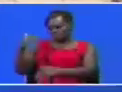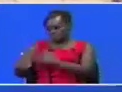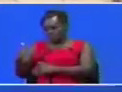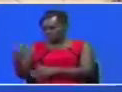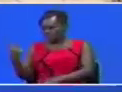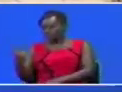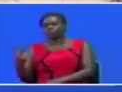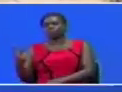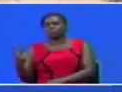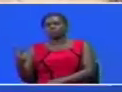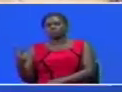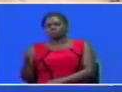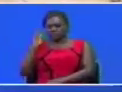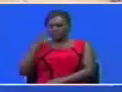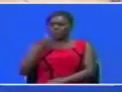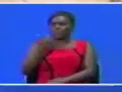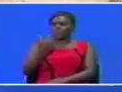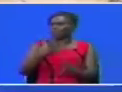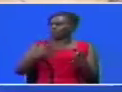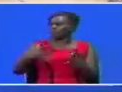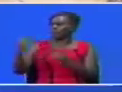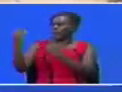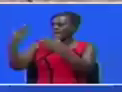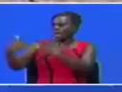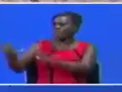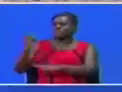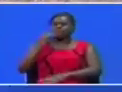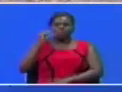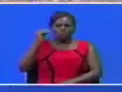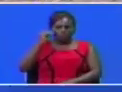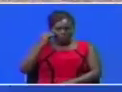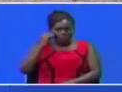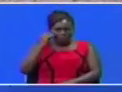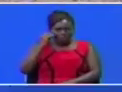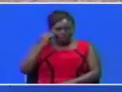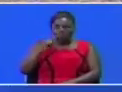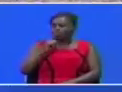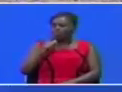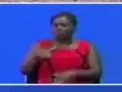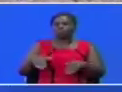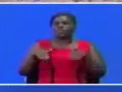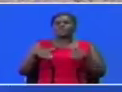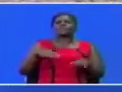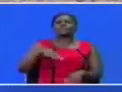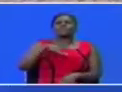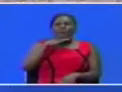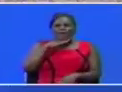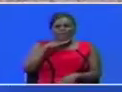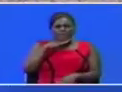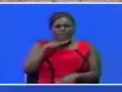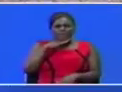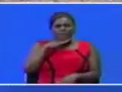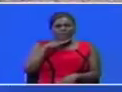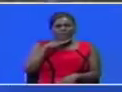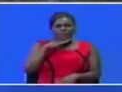hizo mbili, wanaona ni heri watoroke na kuyaacha makazi yao kuliko kuishi na kisha wavamiwe na hatimaye wauawe na wezi